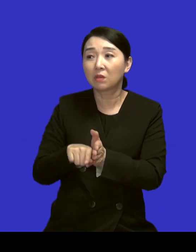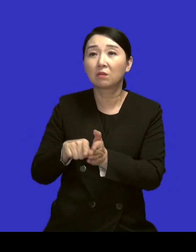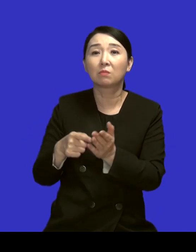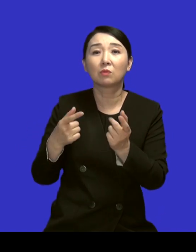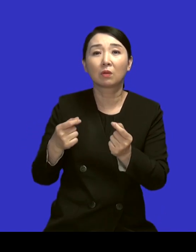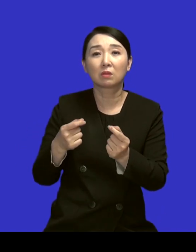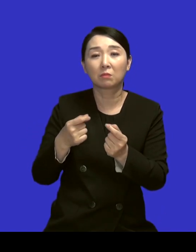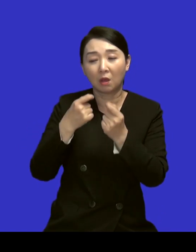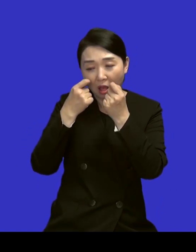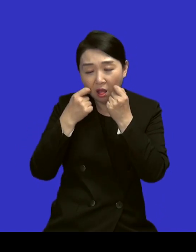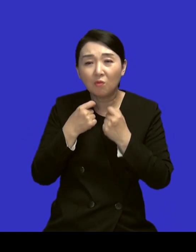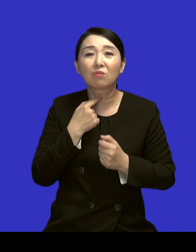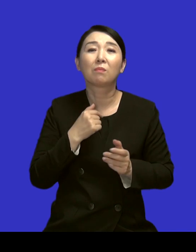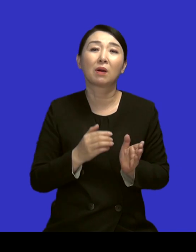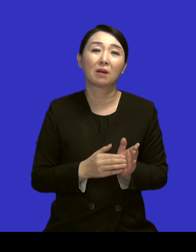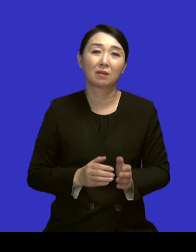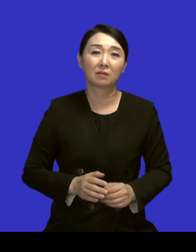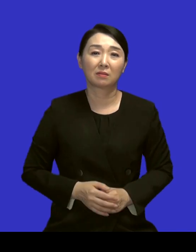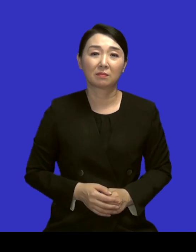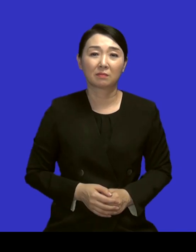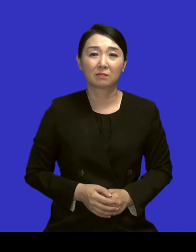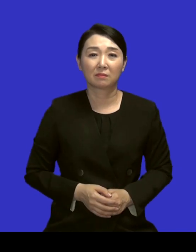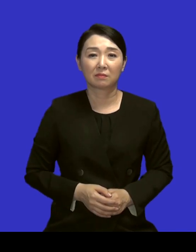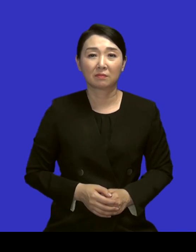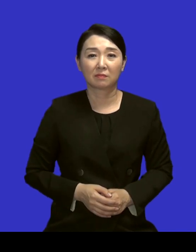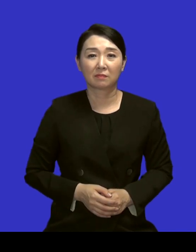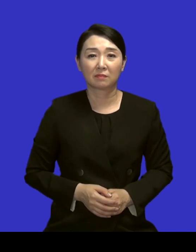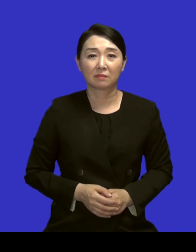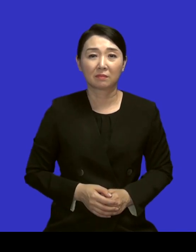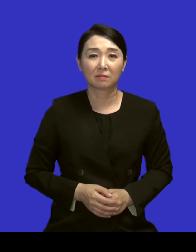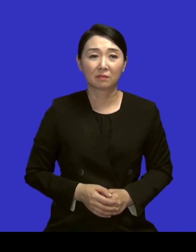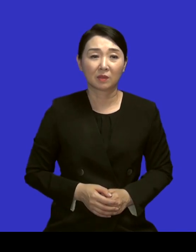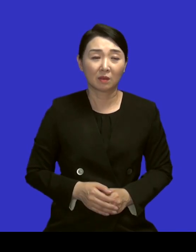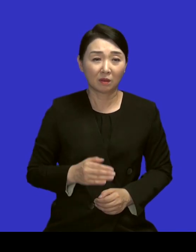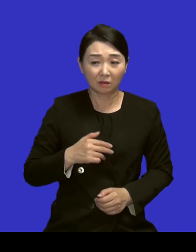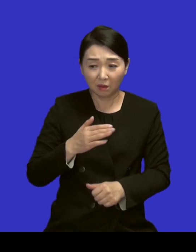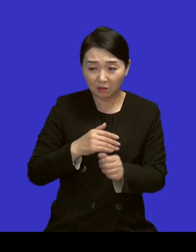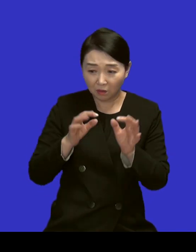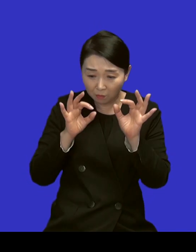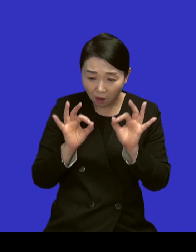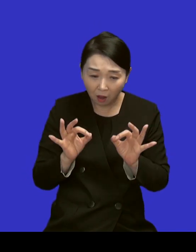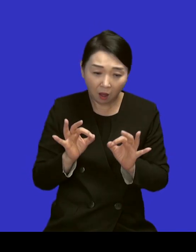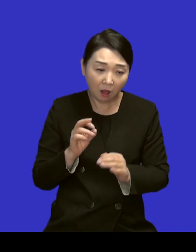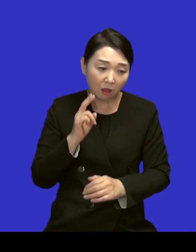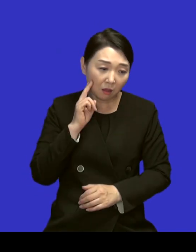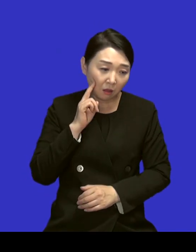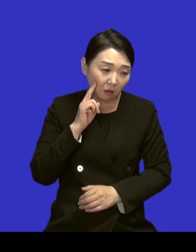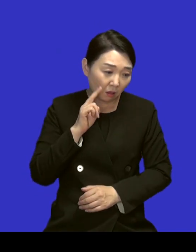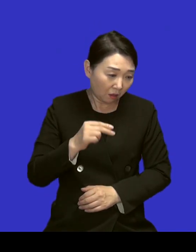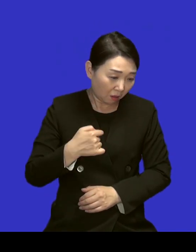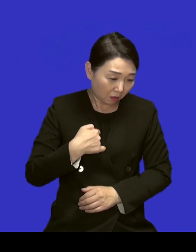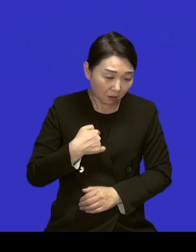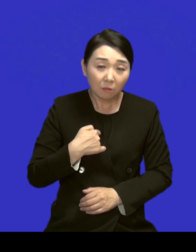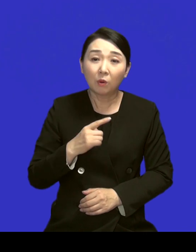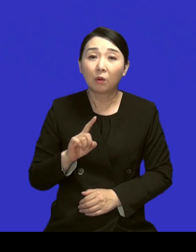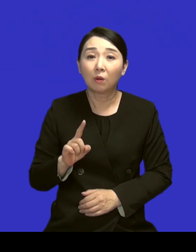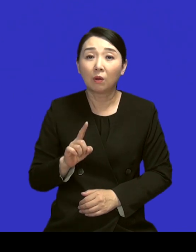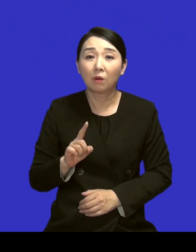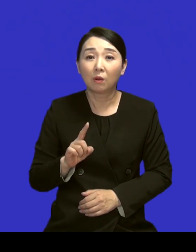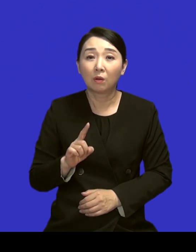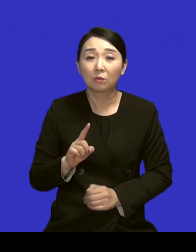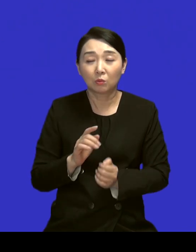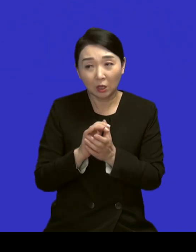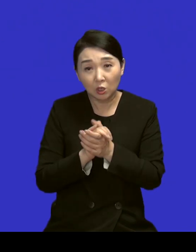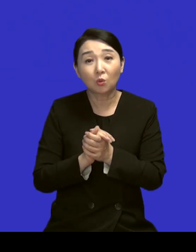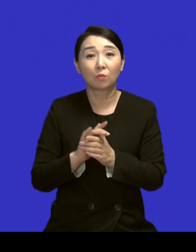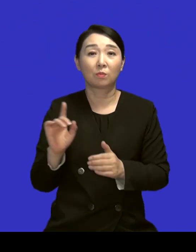비참하게 울었어요. 너무 맞는 말이네요. 네, 맞아요. 근데 제가 너무 비참한 거예요. 근데 제가 이렇게 또 기도를 이어서 하고